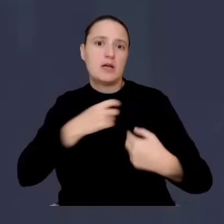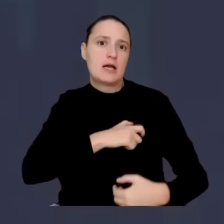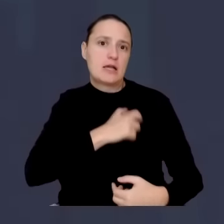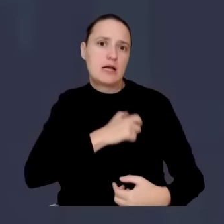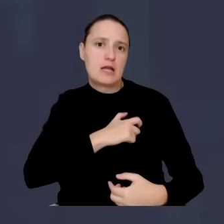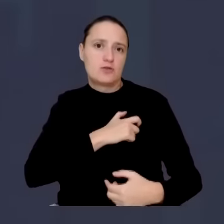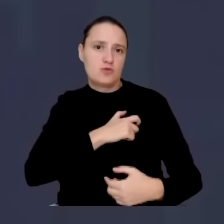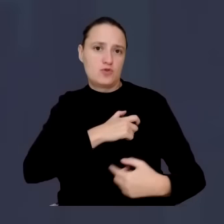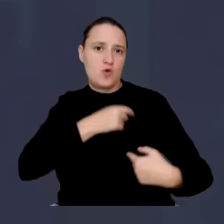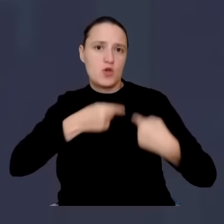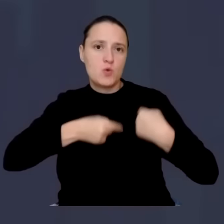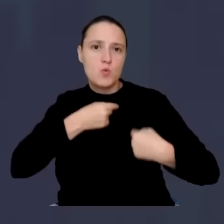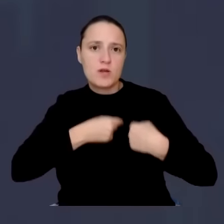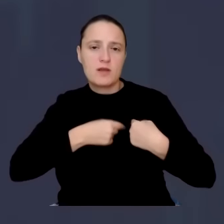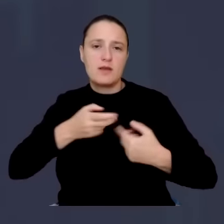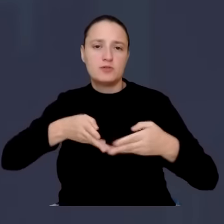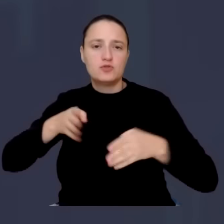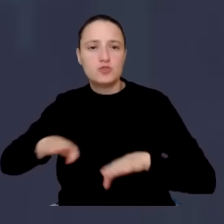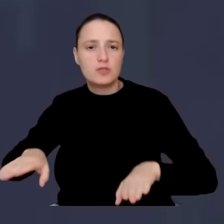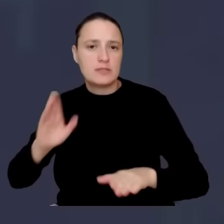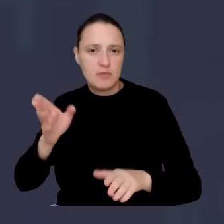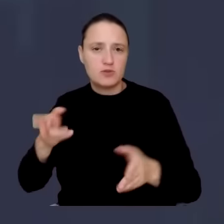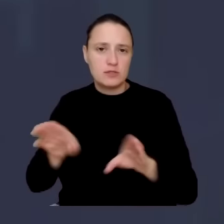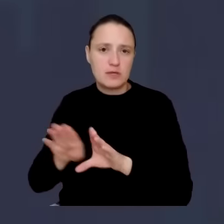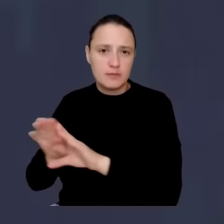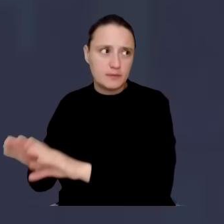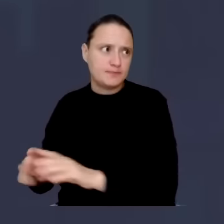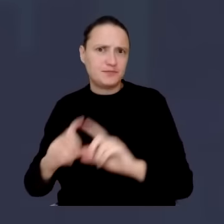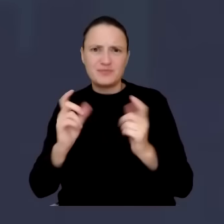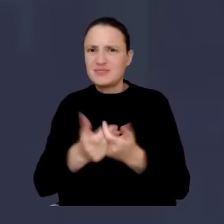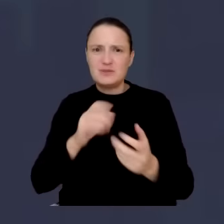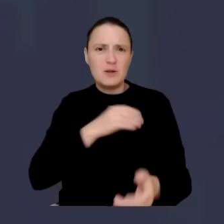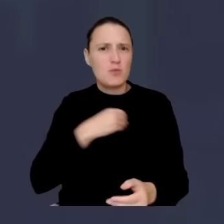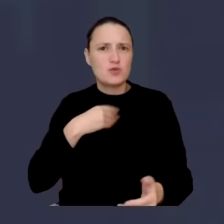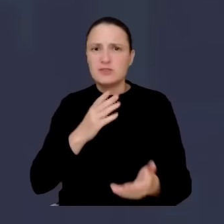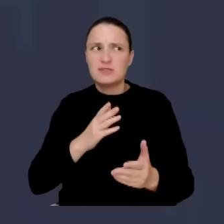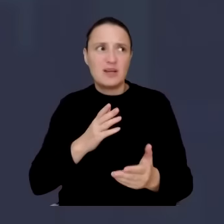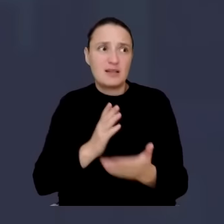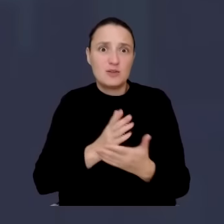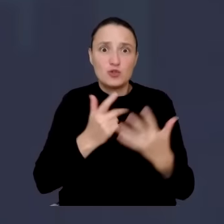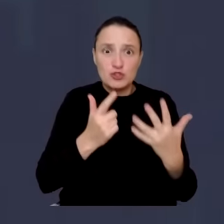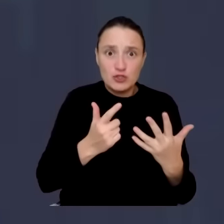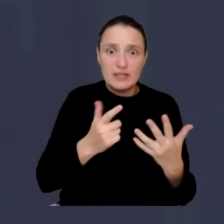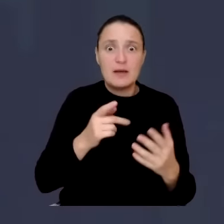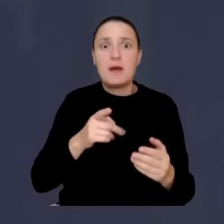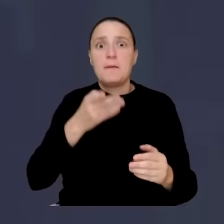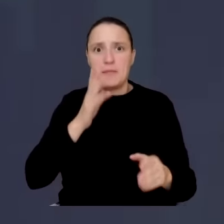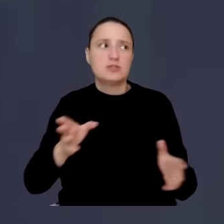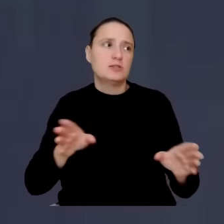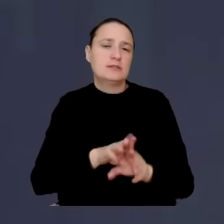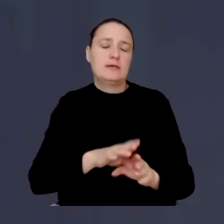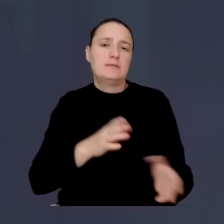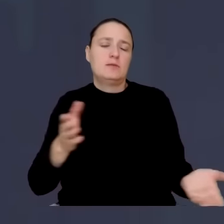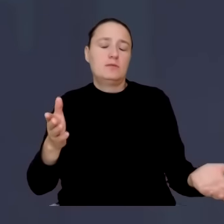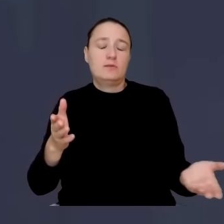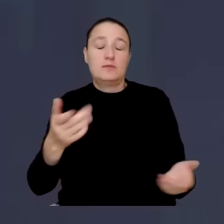oddziałów funkcjonujące funkcjonujących w całej Polsce siedem ma zostać zamkniętych ponad 100 porodówek ma również zostać zlikwidowanych No